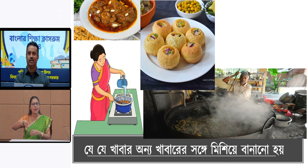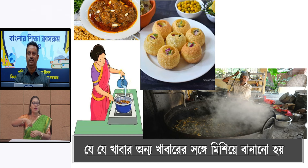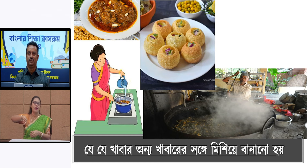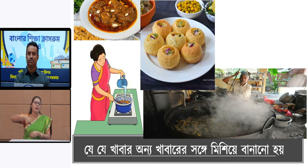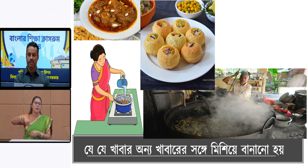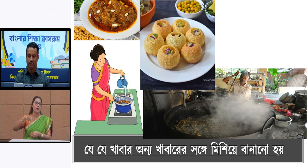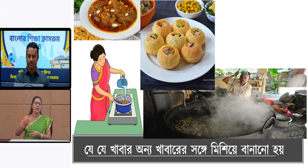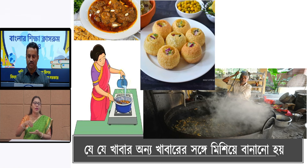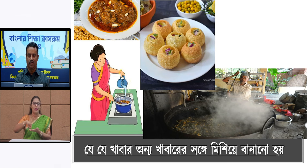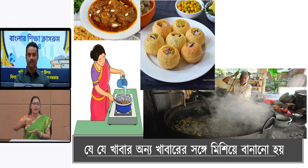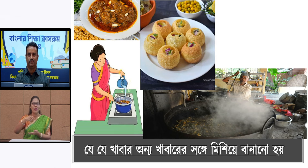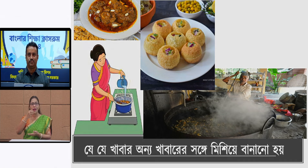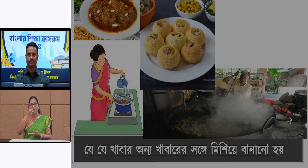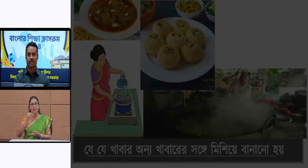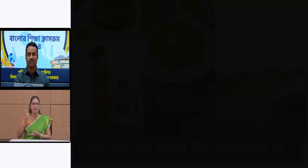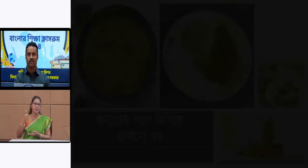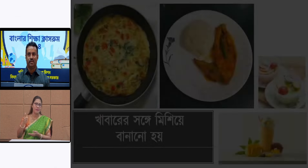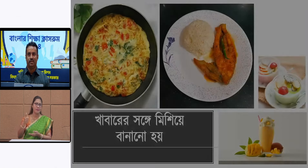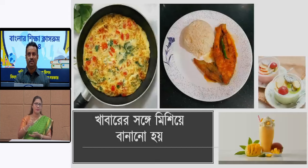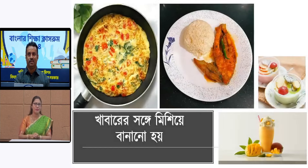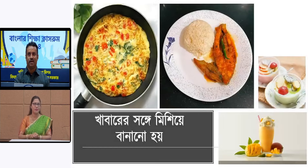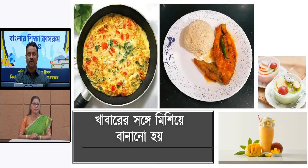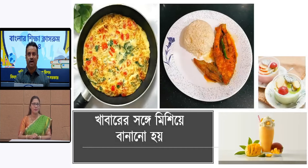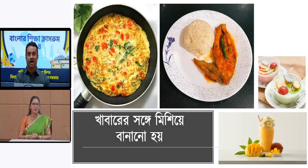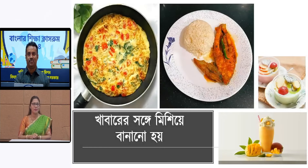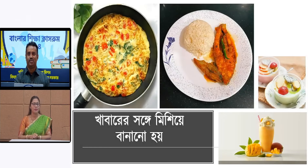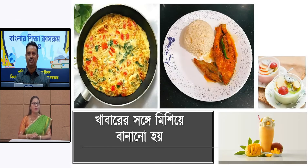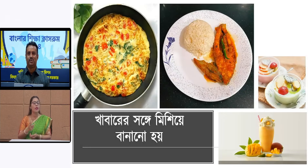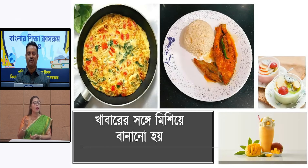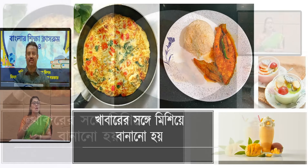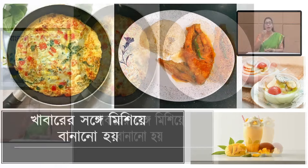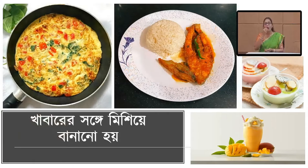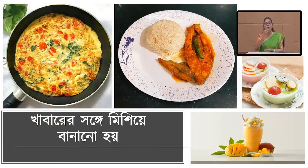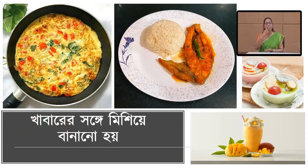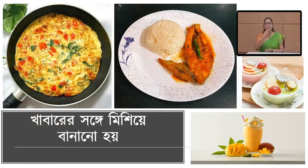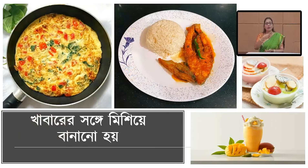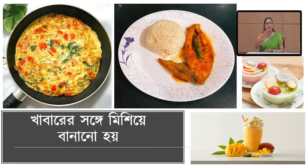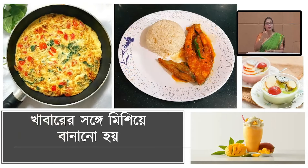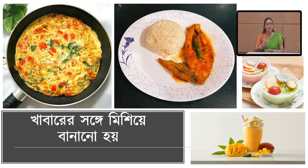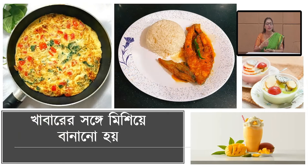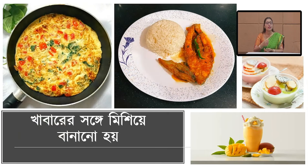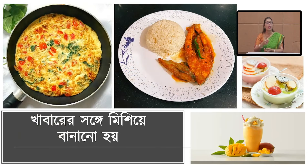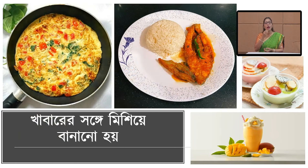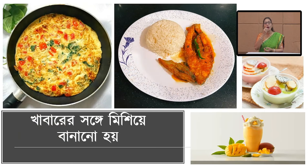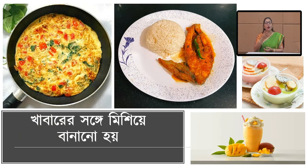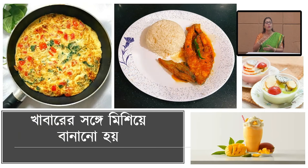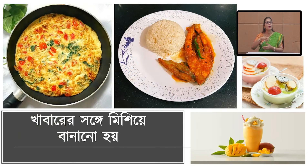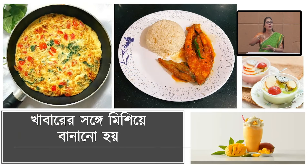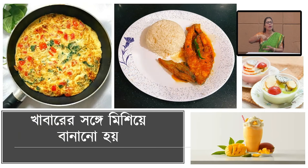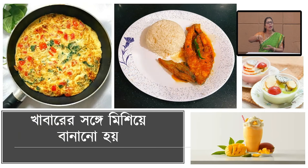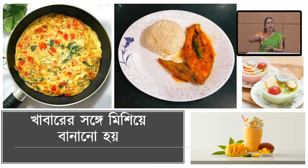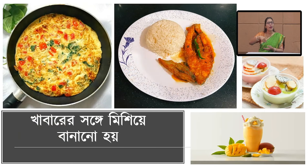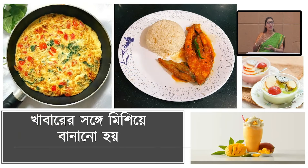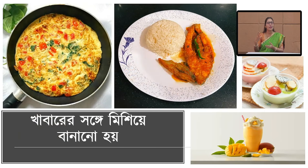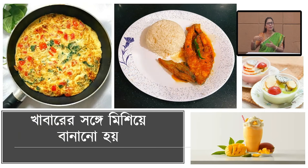খাবার তৈরি করতে হয় আরো কিছু খাওয়ার দেখো যেগুলো মিশিয়ে